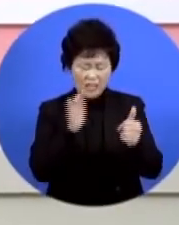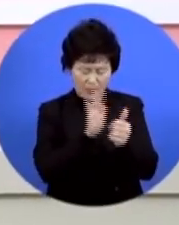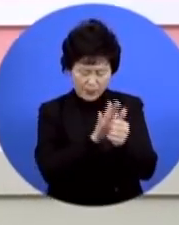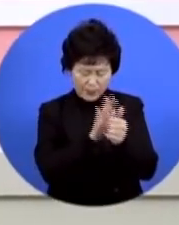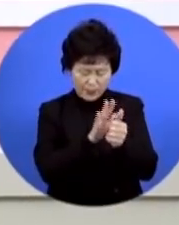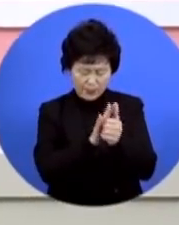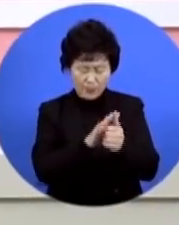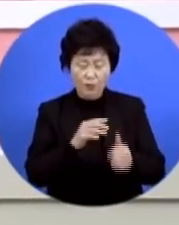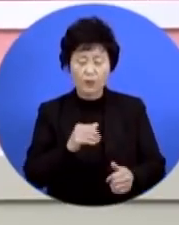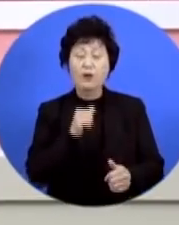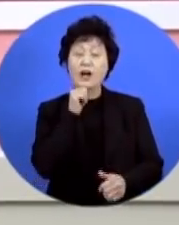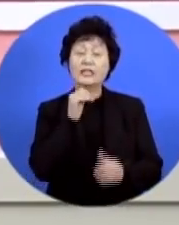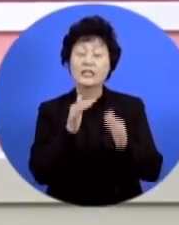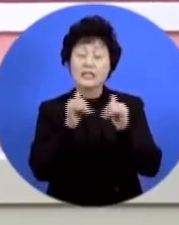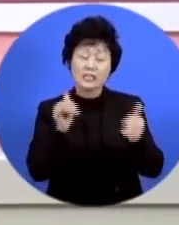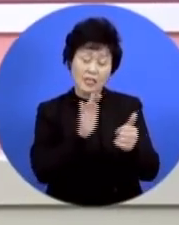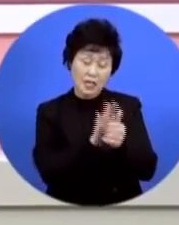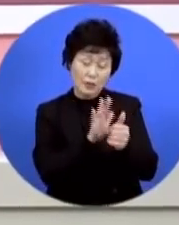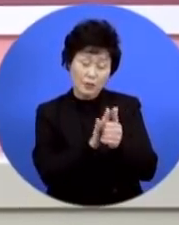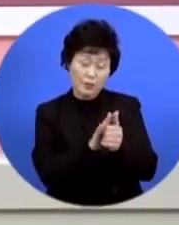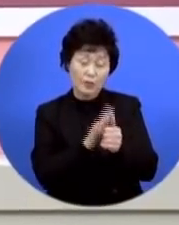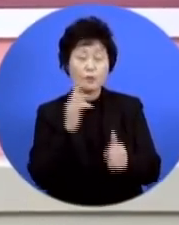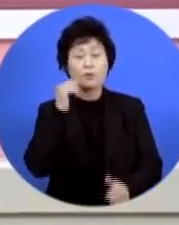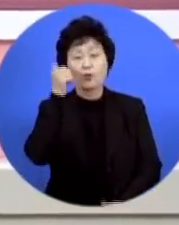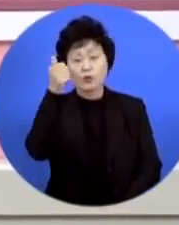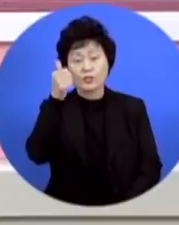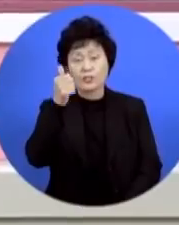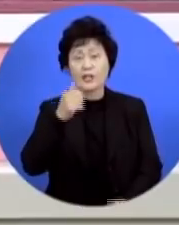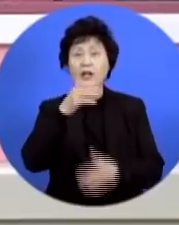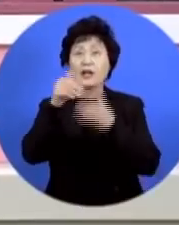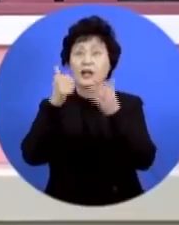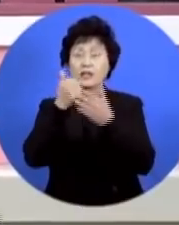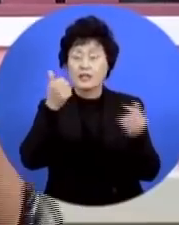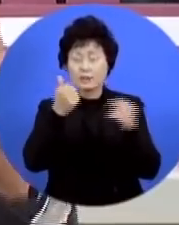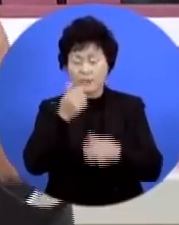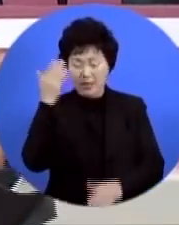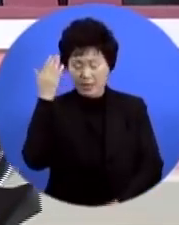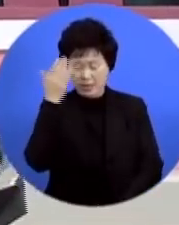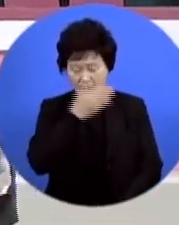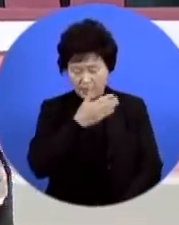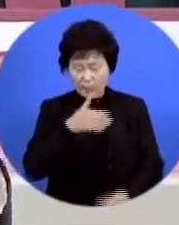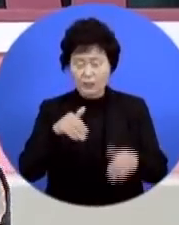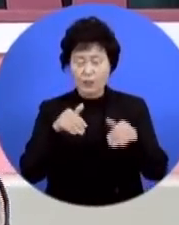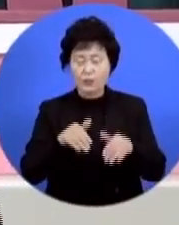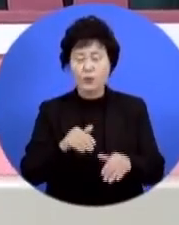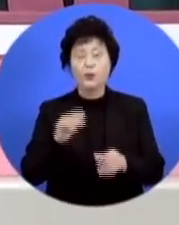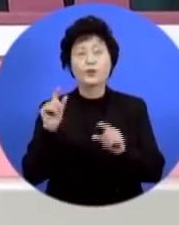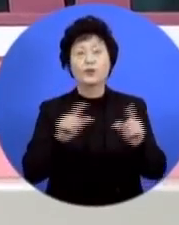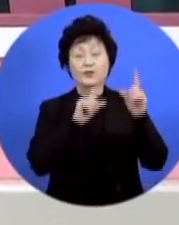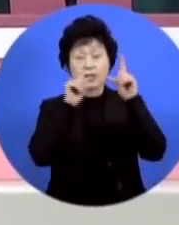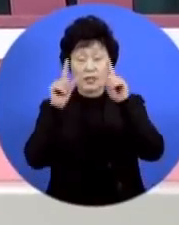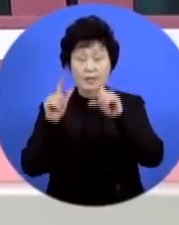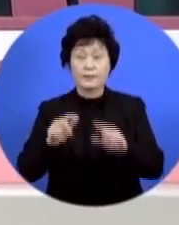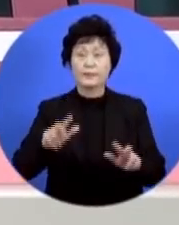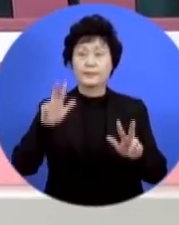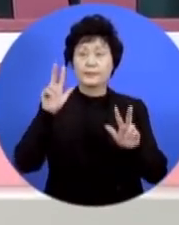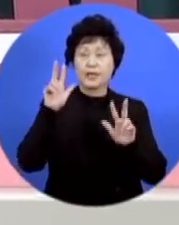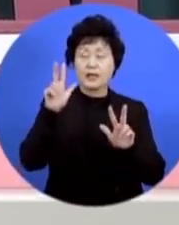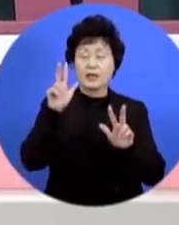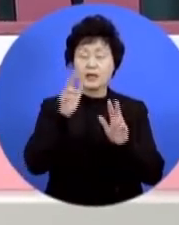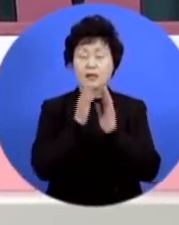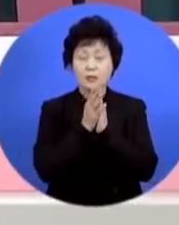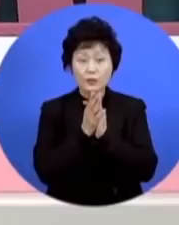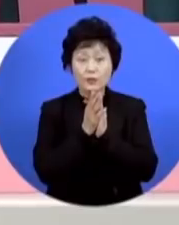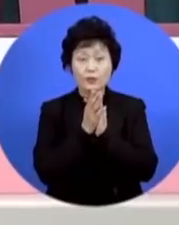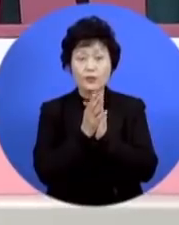것이고 하나님 앞에서 평생 깨끗하고 겸손한 종으로 살 것이고 이걸 쫙 서원 기도를 썼고 하나님 앞에 딱